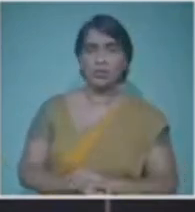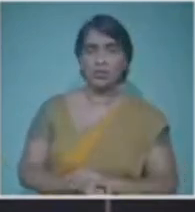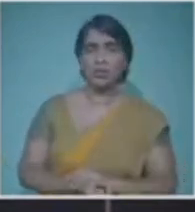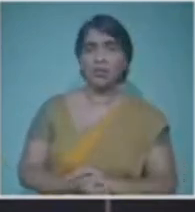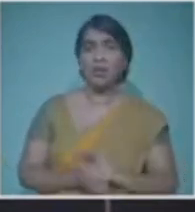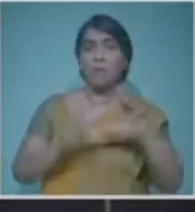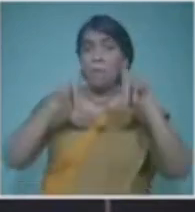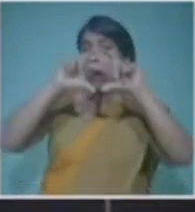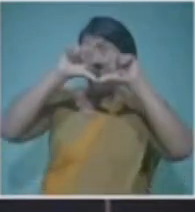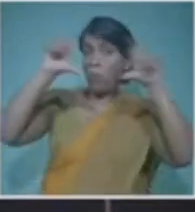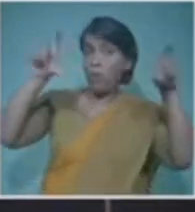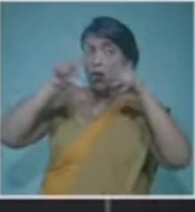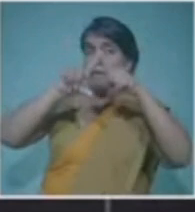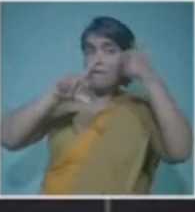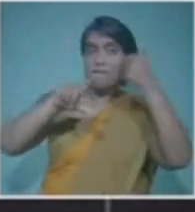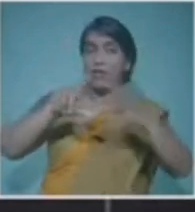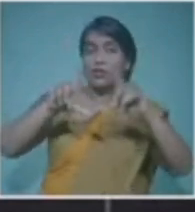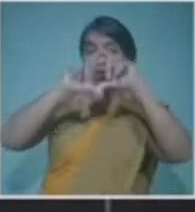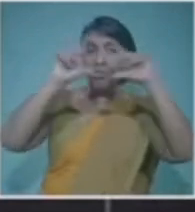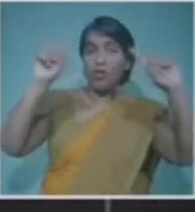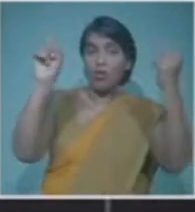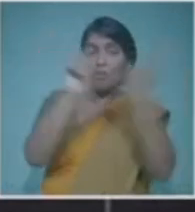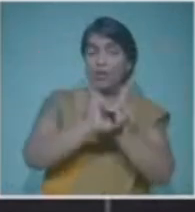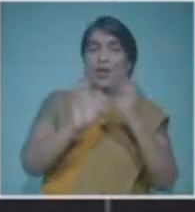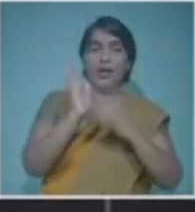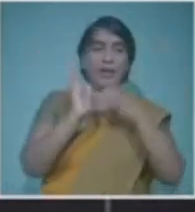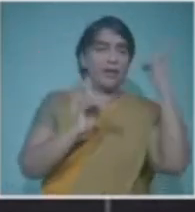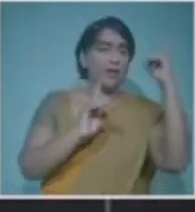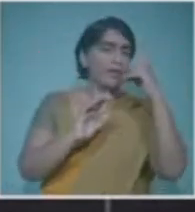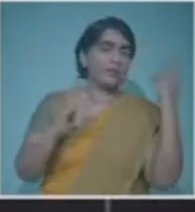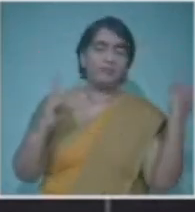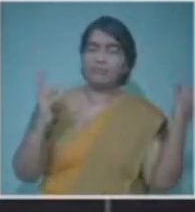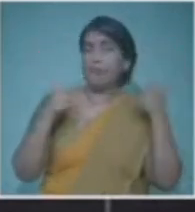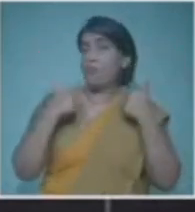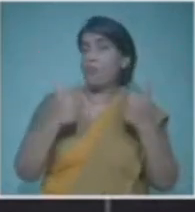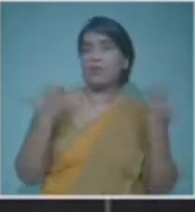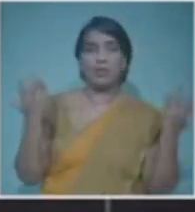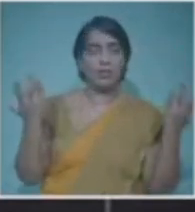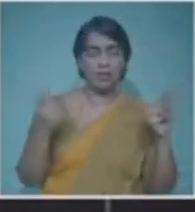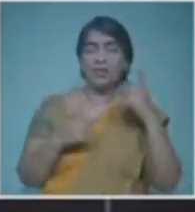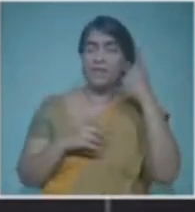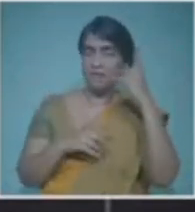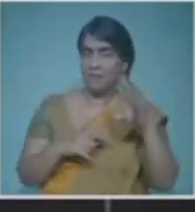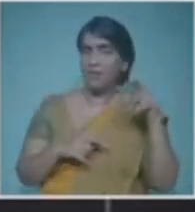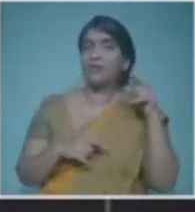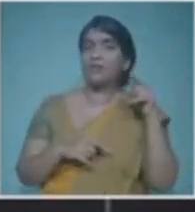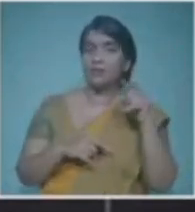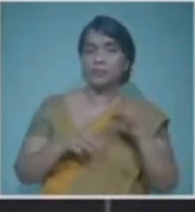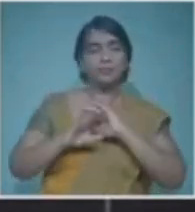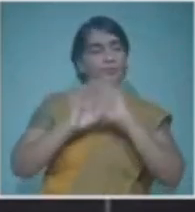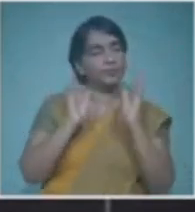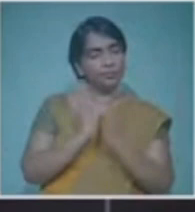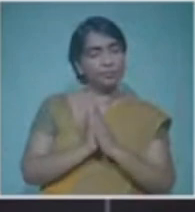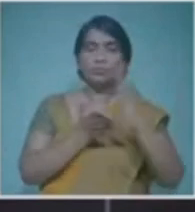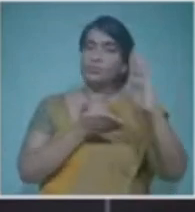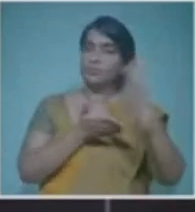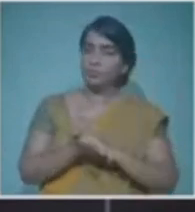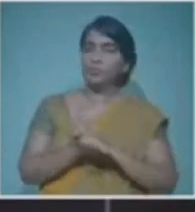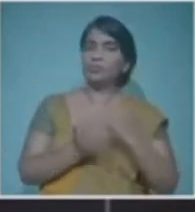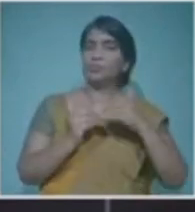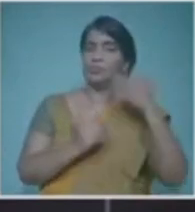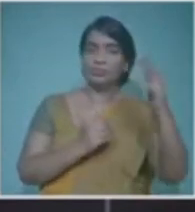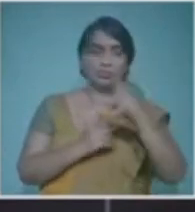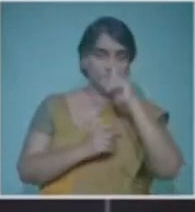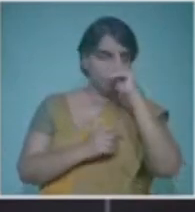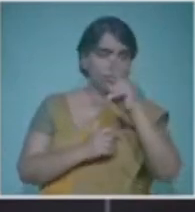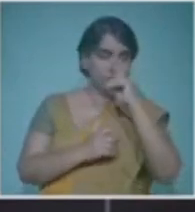එහෙනම් බෝඩ් එක මාරු වීමෙන් ජාතික වෙන්නෙත් නෑ රාජකීය වෙන්නෙත් නෑ ඒ නිසා ඔබතුමන්ලා සියලු දෙනාගේ සහයෝගයෙන් ඊළඟ සති